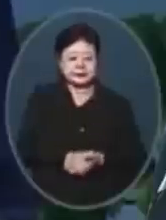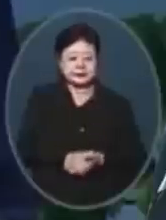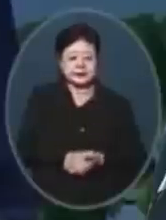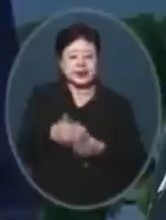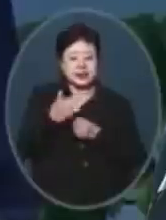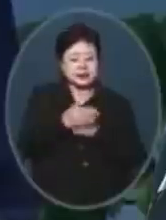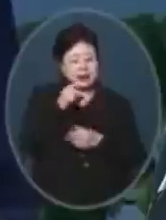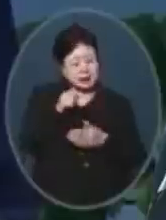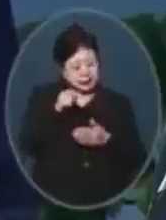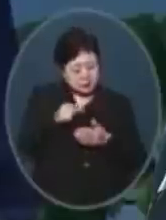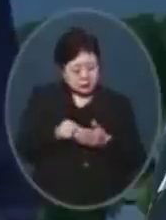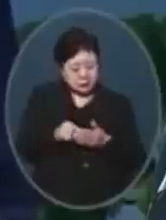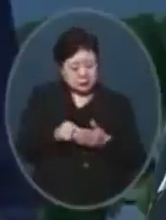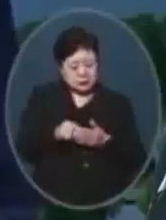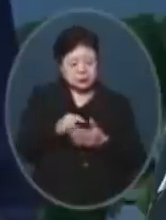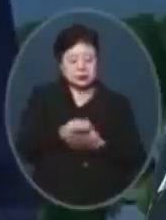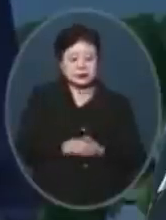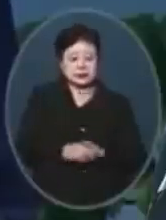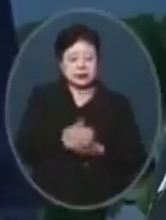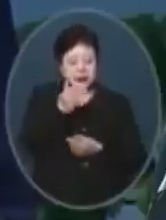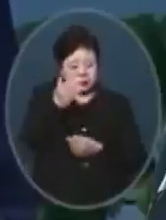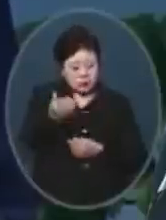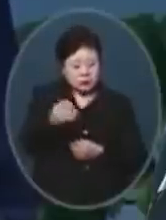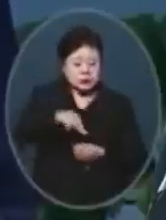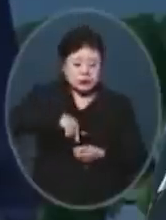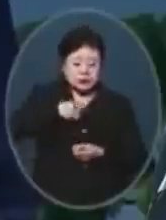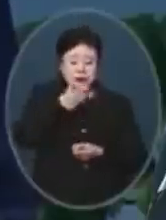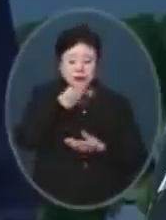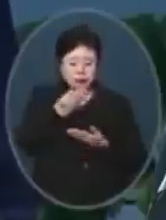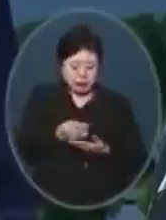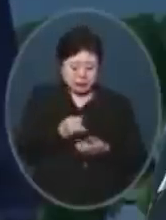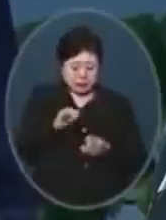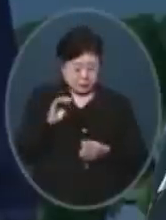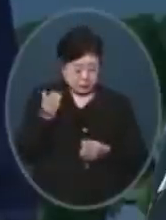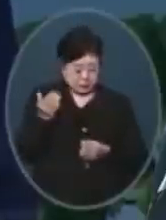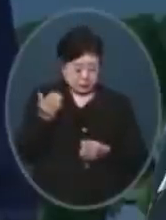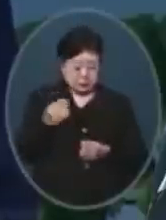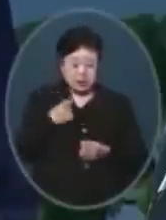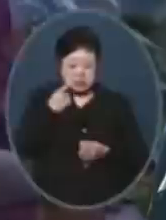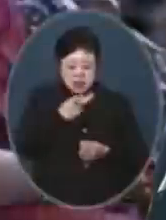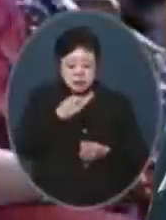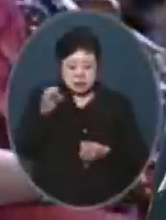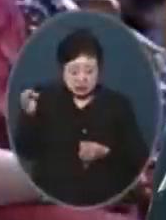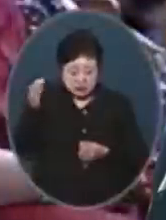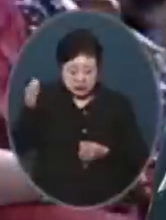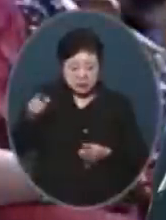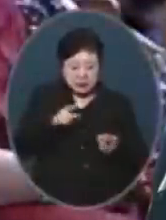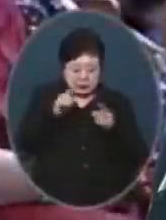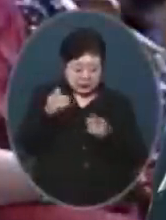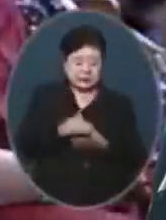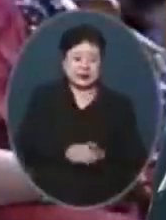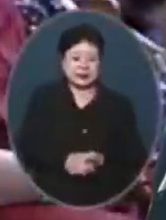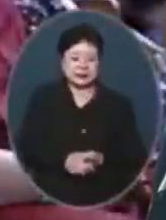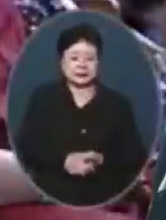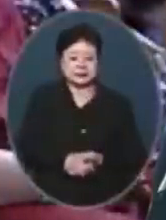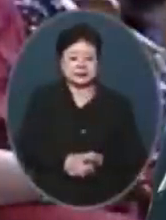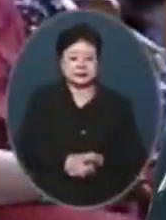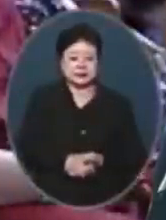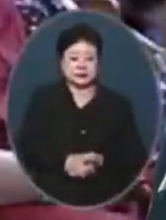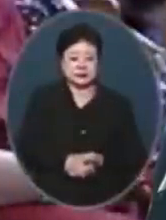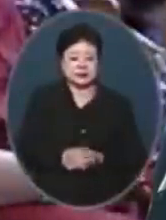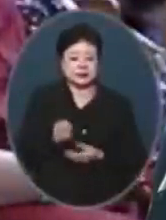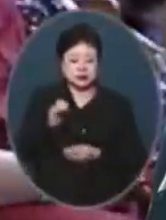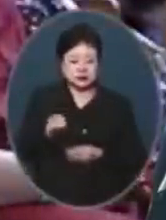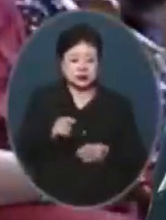은혜 안에서 여러분 스스로가 복받은 자인 것을 입으로 늘 시인하는 것이 좋습니다.